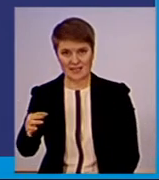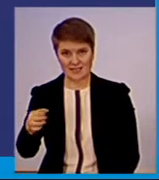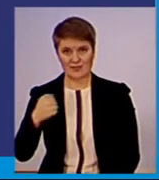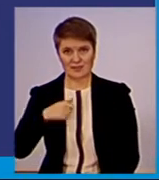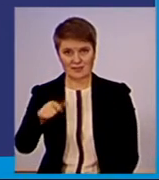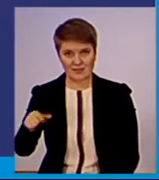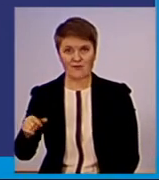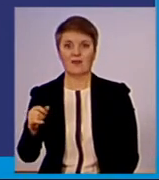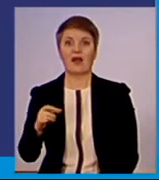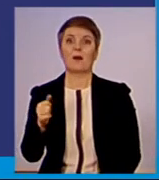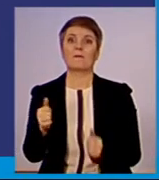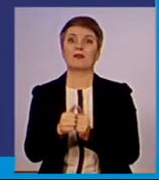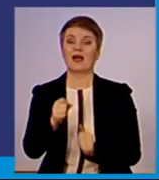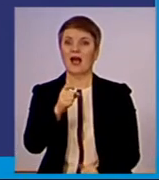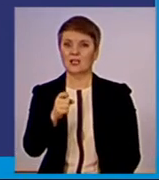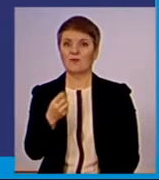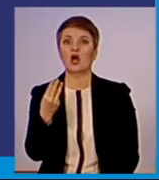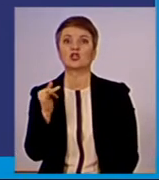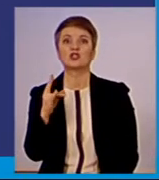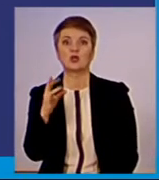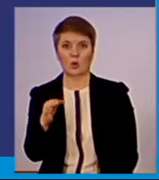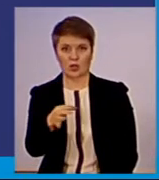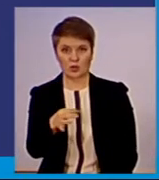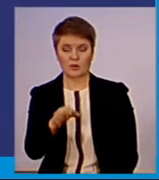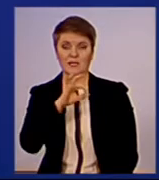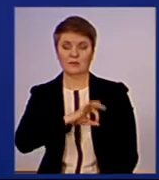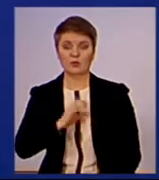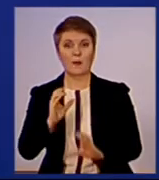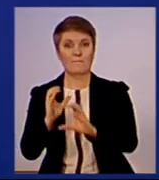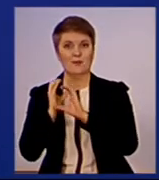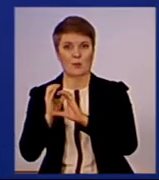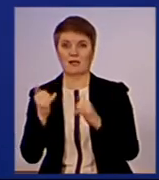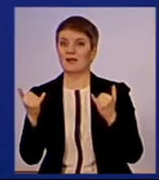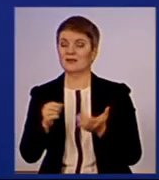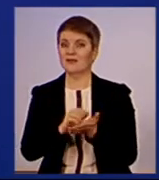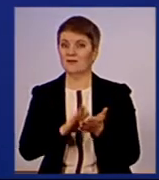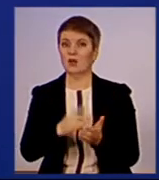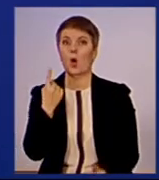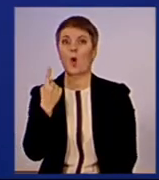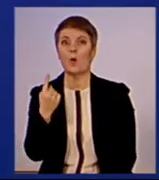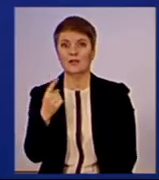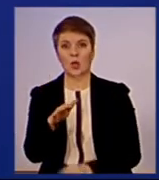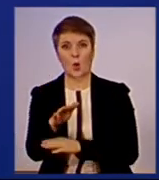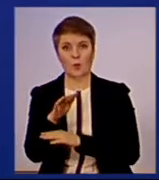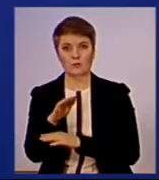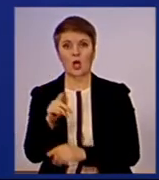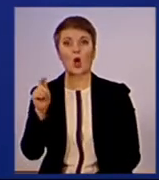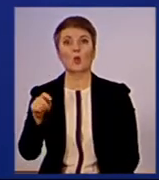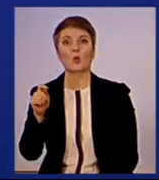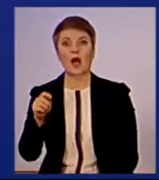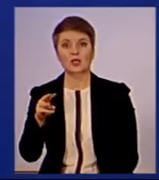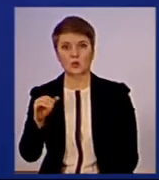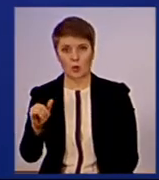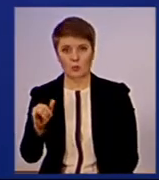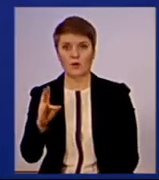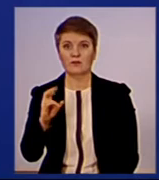Приазов'ї в районі Широкиного долучили ще міномети. Сьогодні зафіксовано один обстріл у Луганському на Світлодарській дузі. Про це новинам на